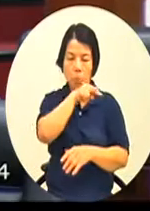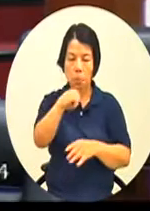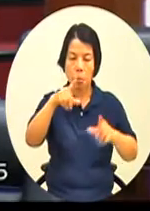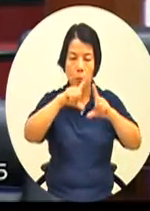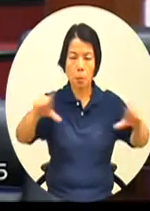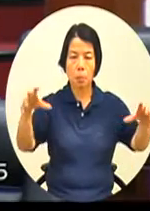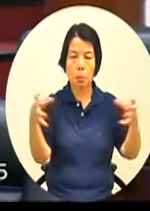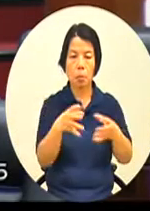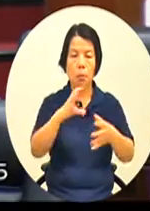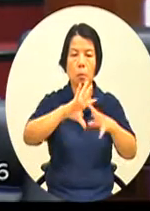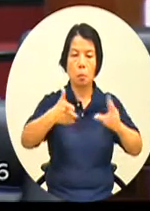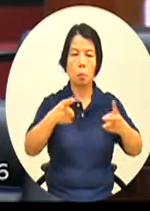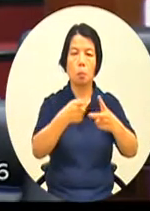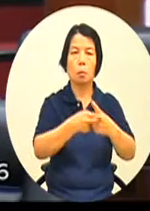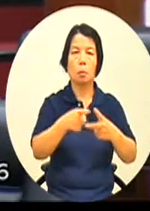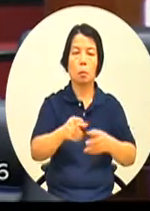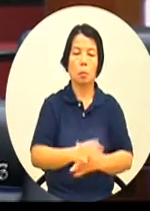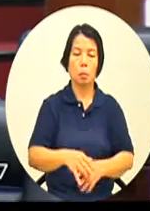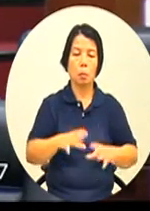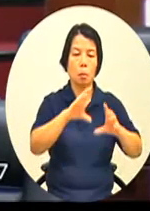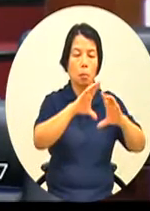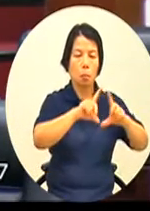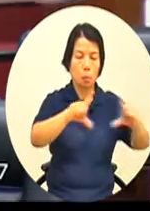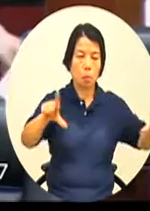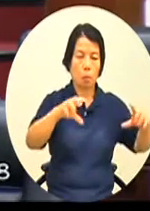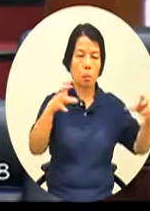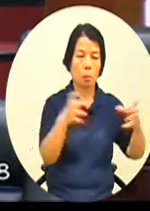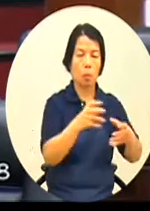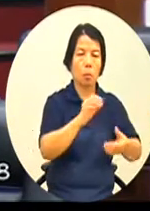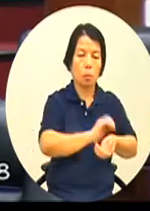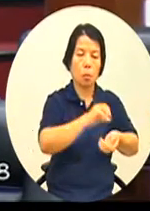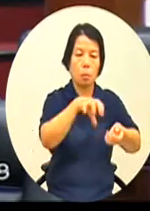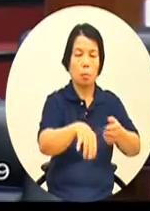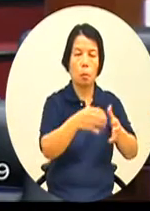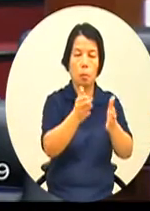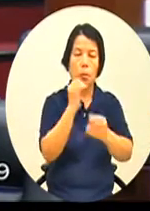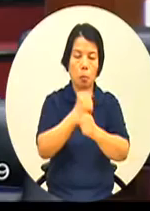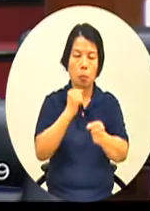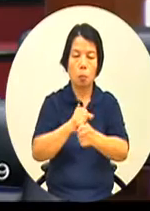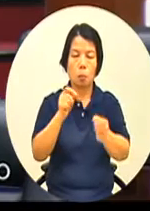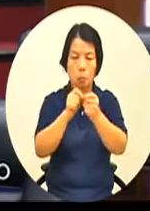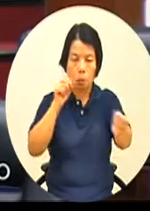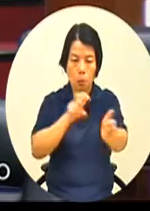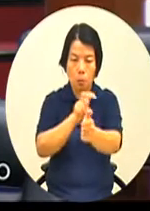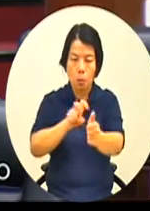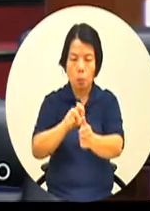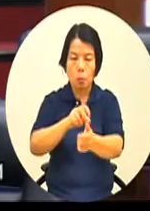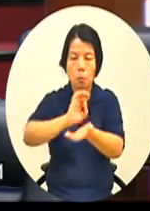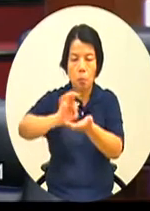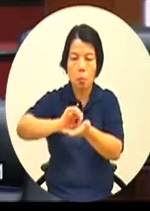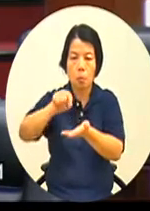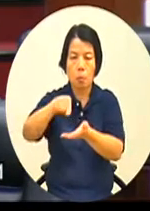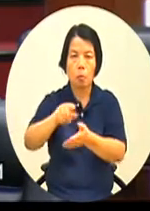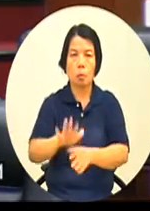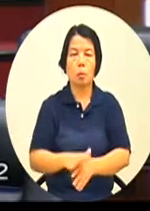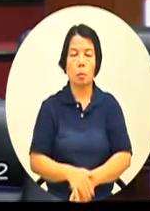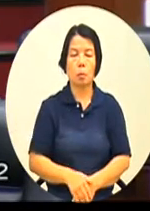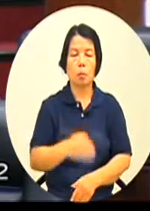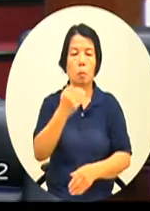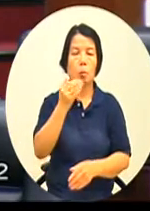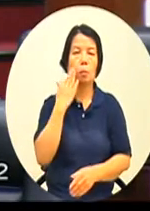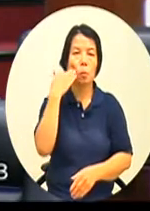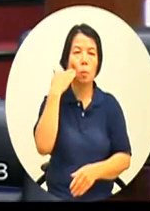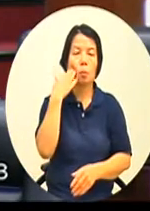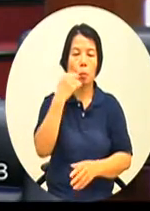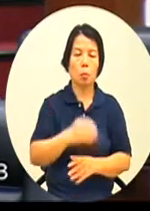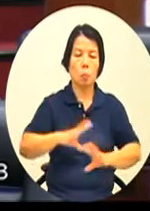有做这个跟大同医院合作做这个长照空间 的使用，那还有像九如古山区